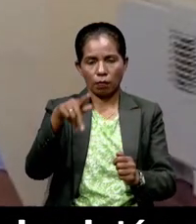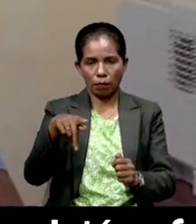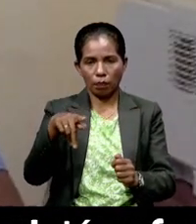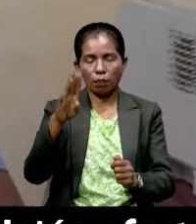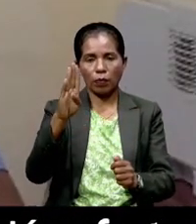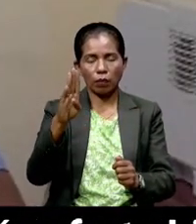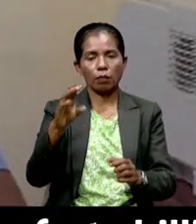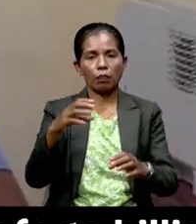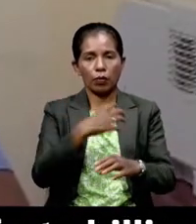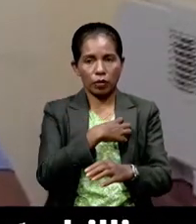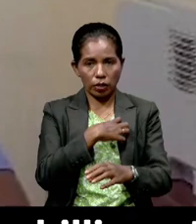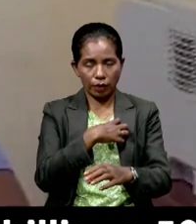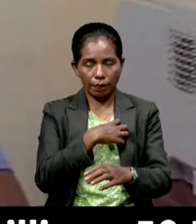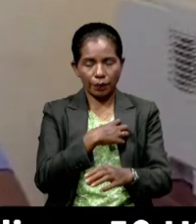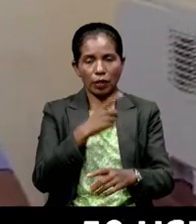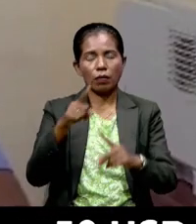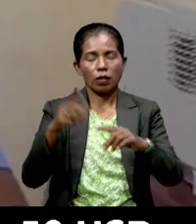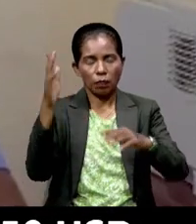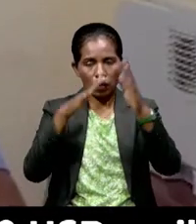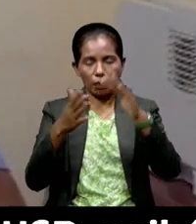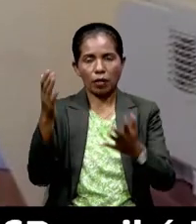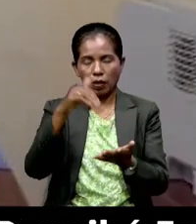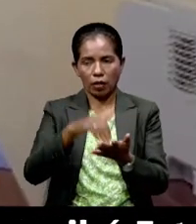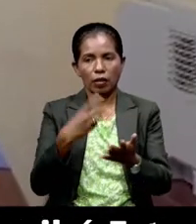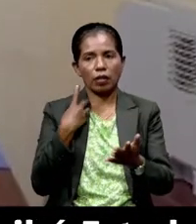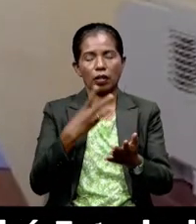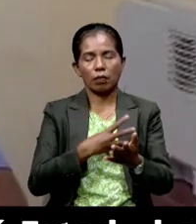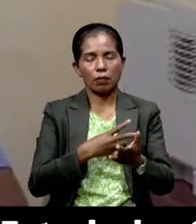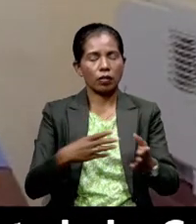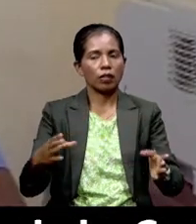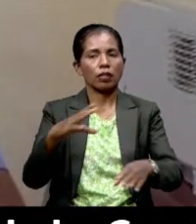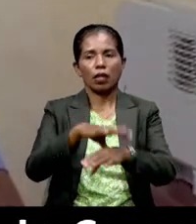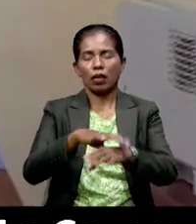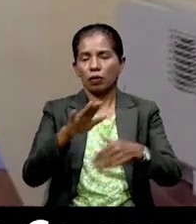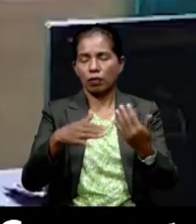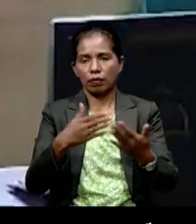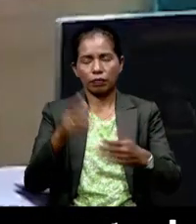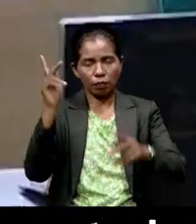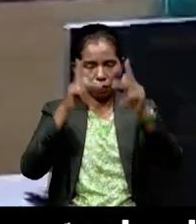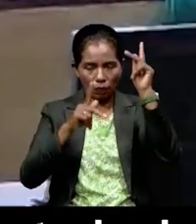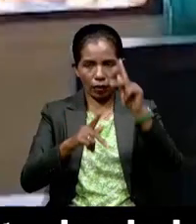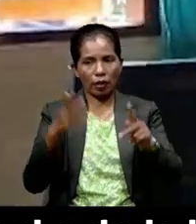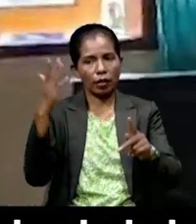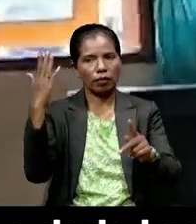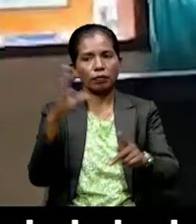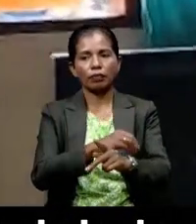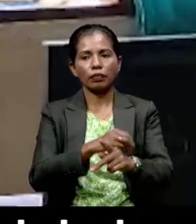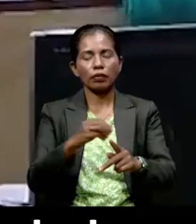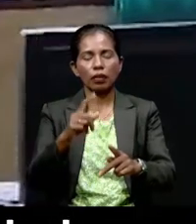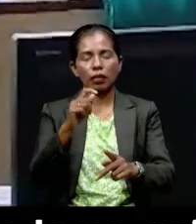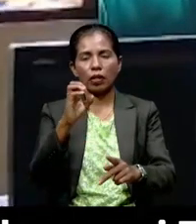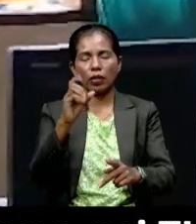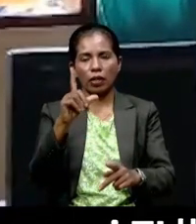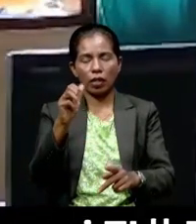sa oi hira sit sama akuntes tangan sana. Am si asigura toma ke dalam. Caso salta malu nebe foi lalaish ne acontece ia teu lale